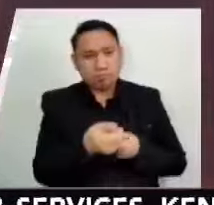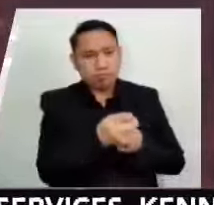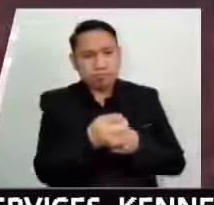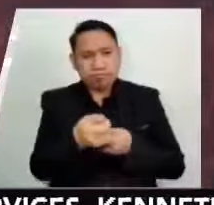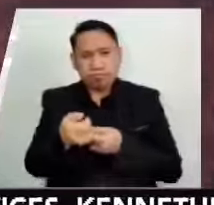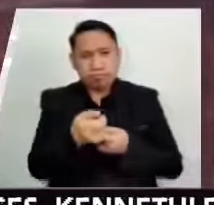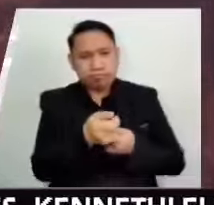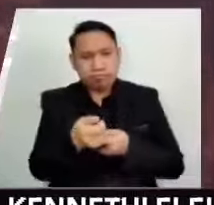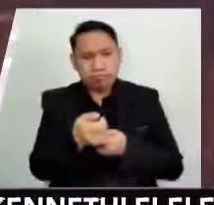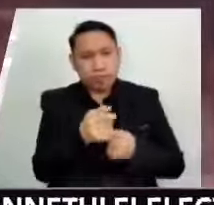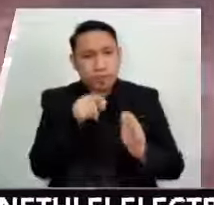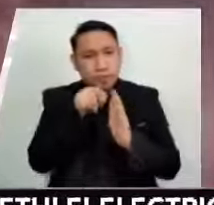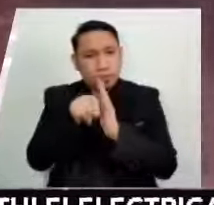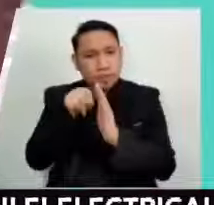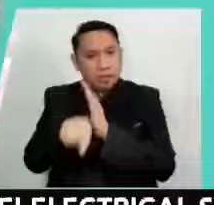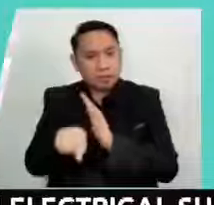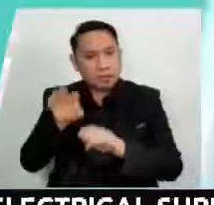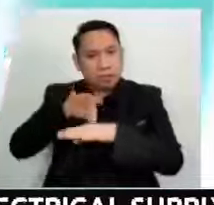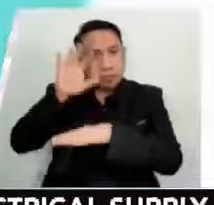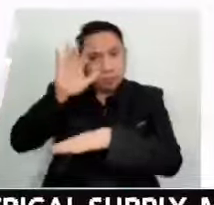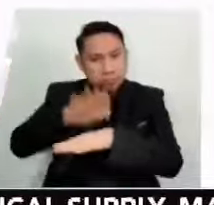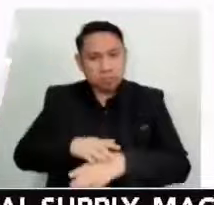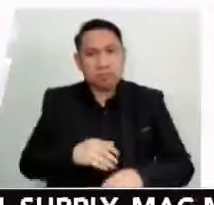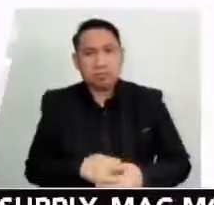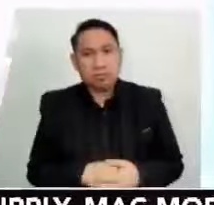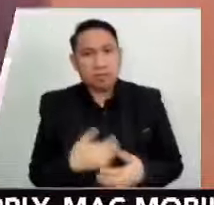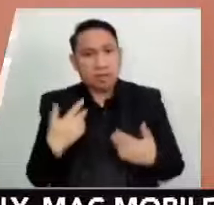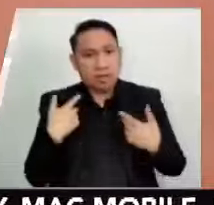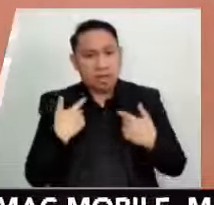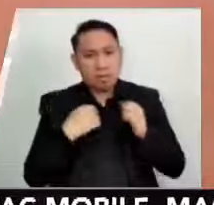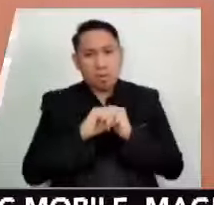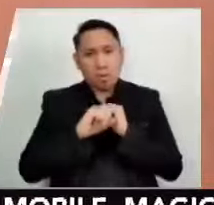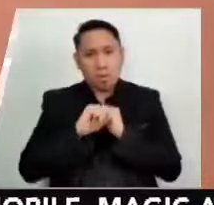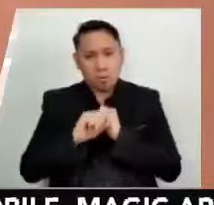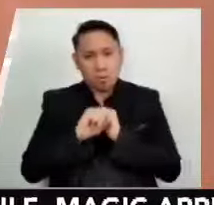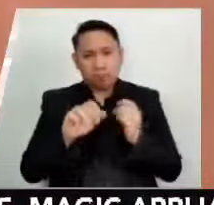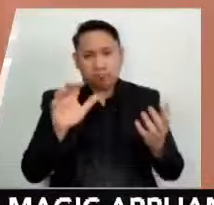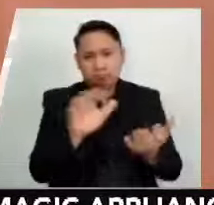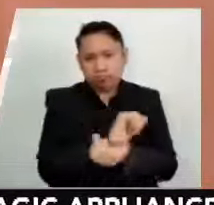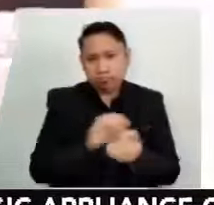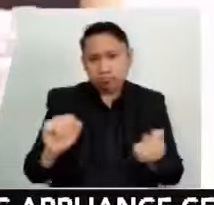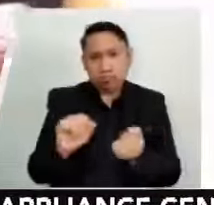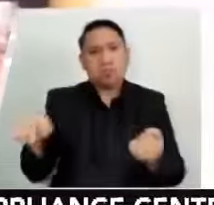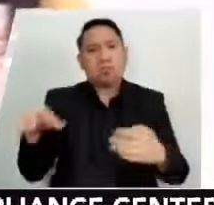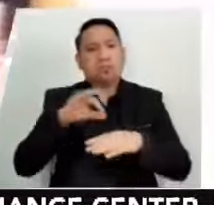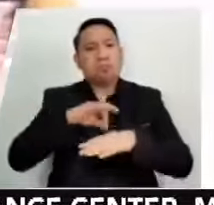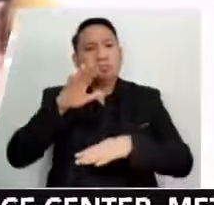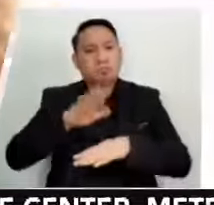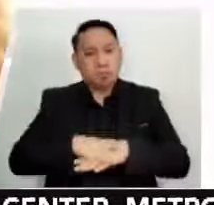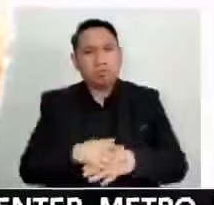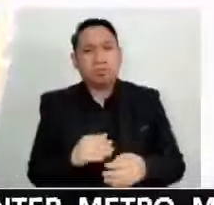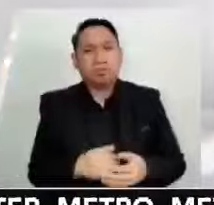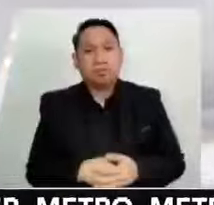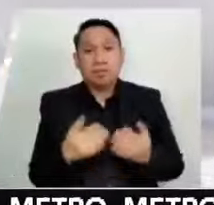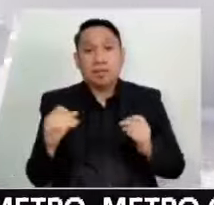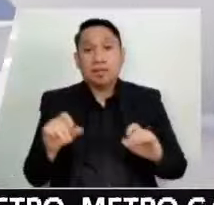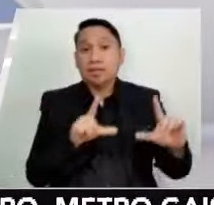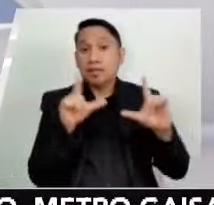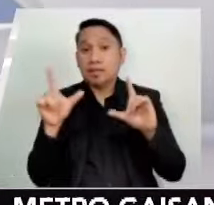anti dengue caravan para mapuksa ang mga lamok na may dalang sakit live mula sa Cebu may unang